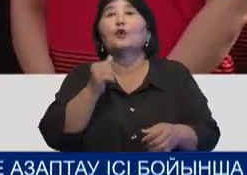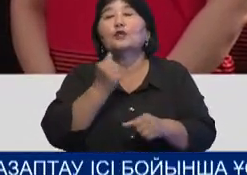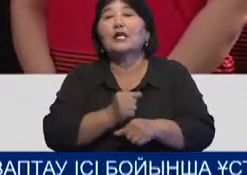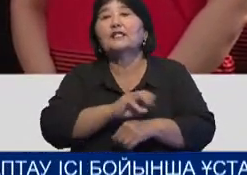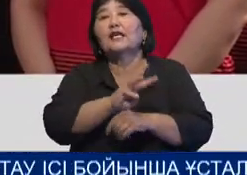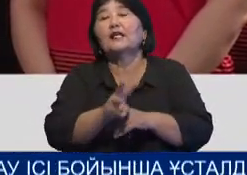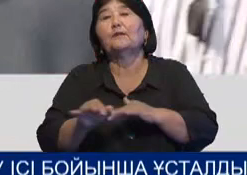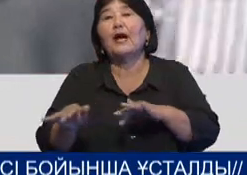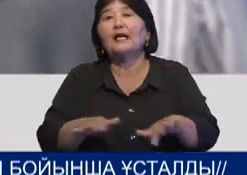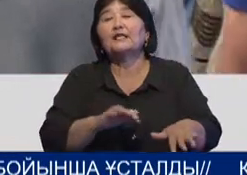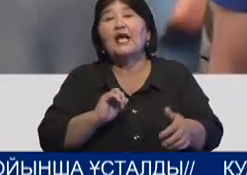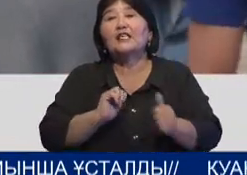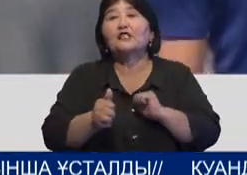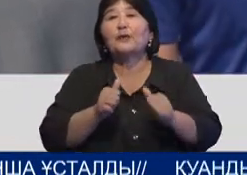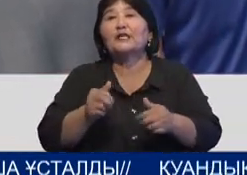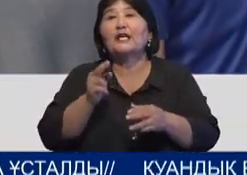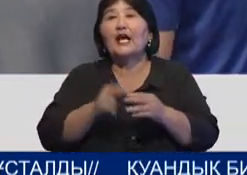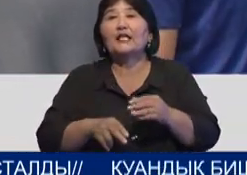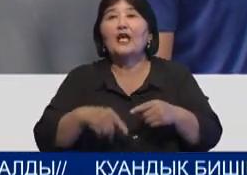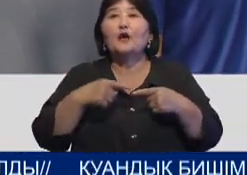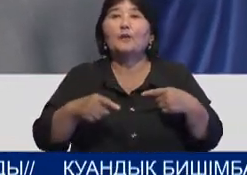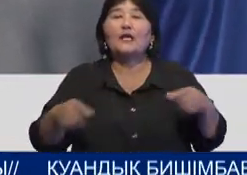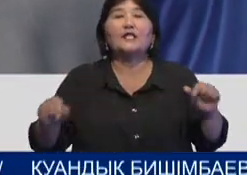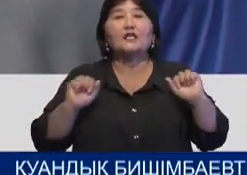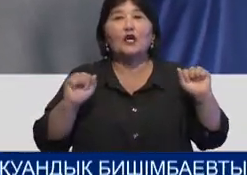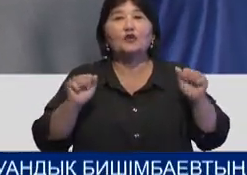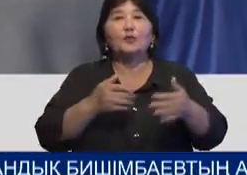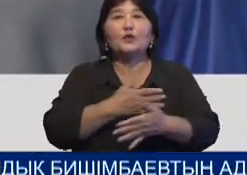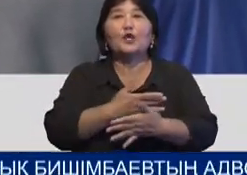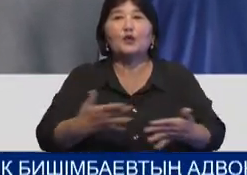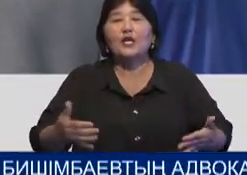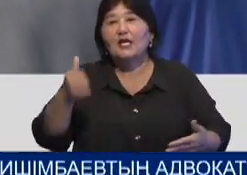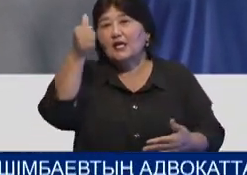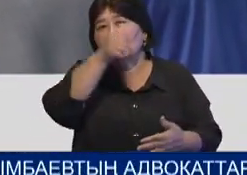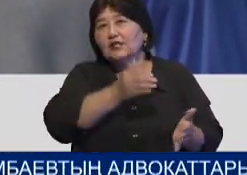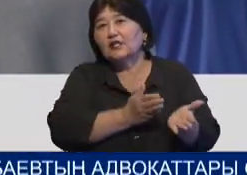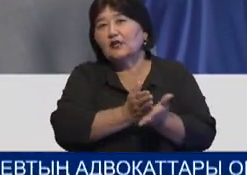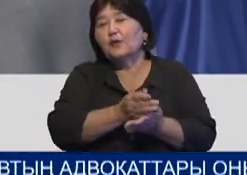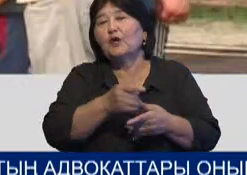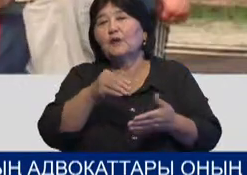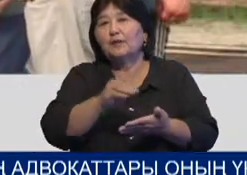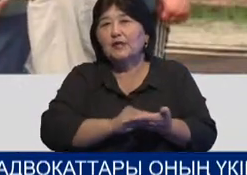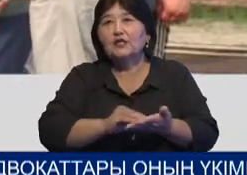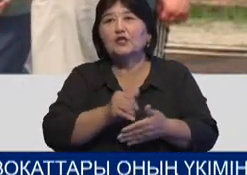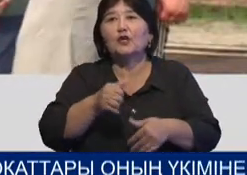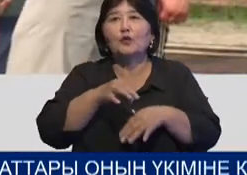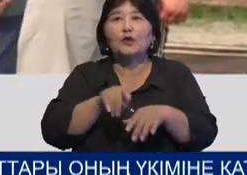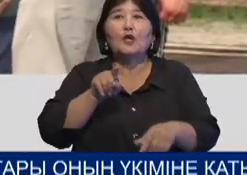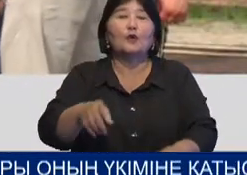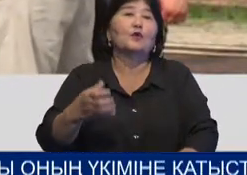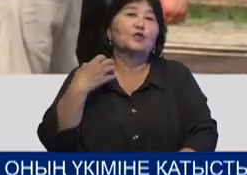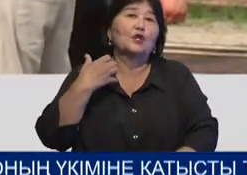атқан іс спартакиадамен аяқталмайды. Басқа да спорттық түрлерінен жыл бойында бірнеше рет өткізіліп тұрады. Біз осы